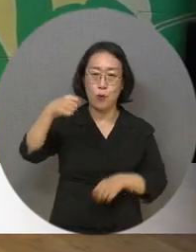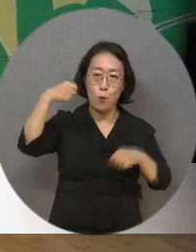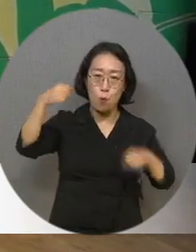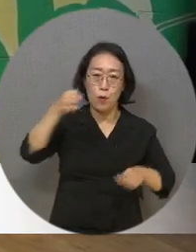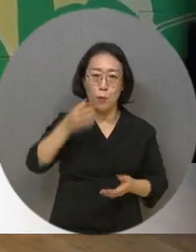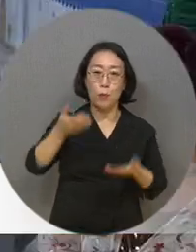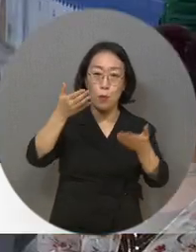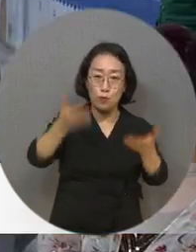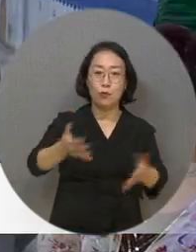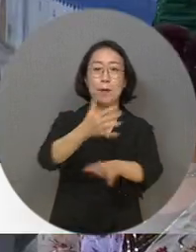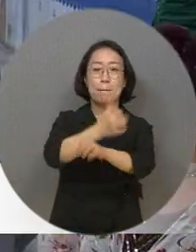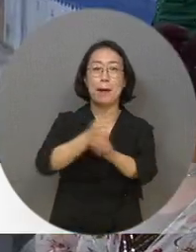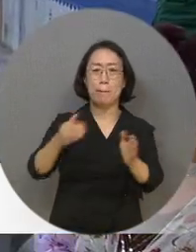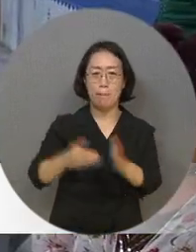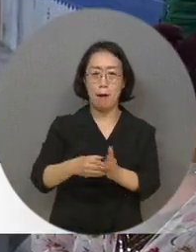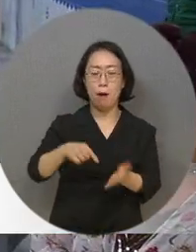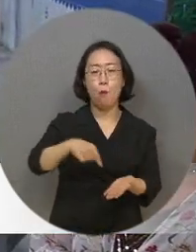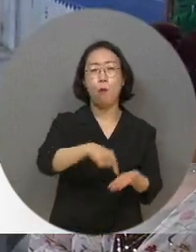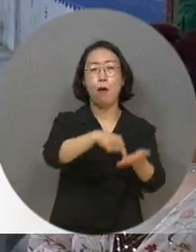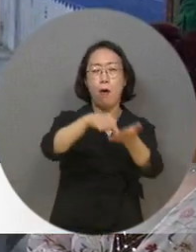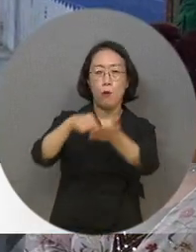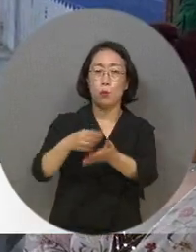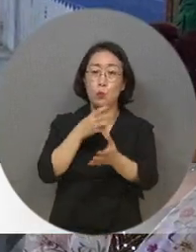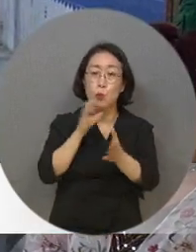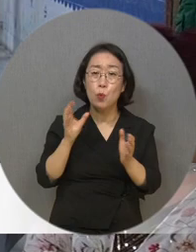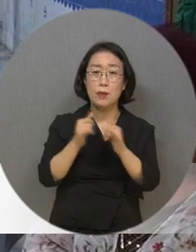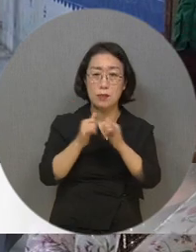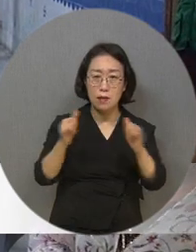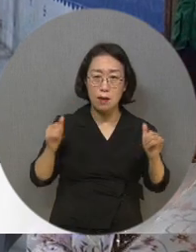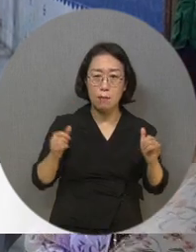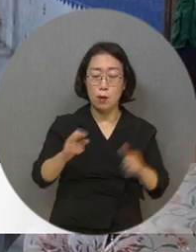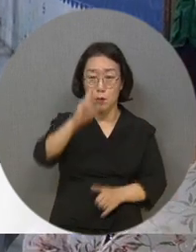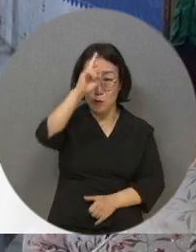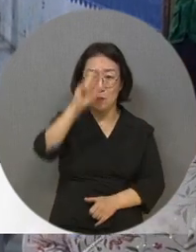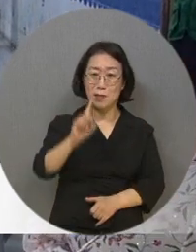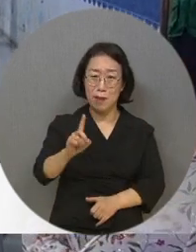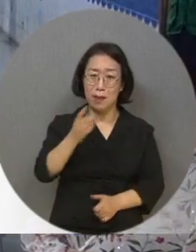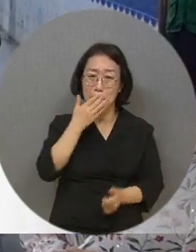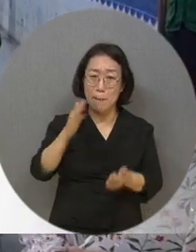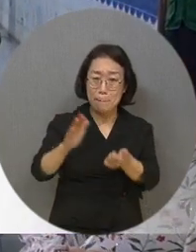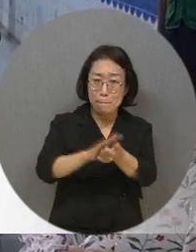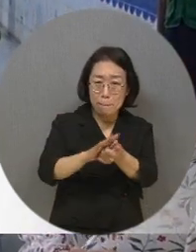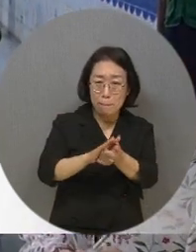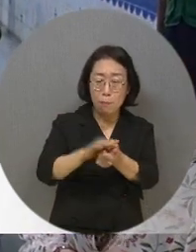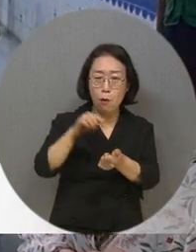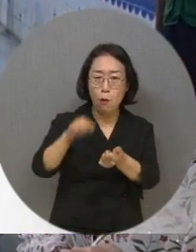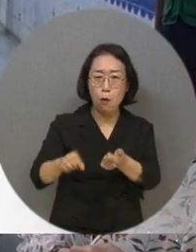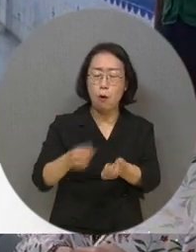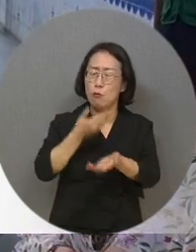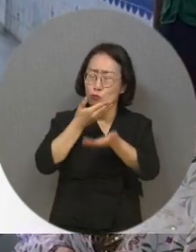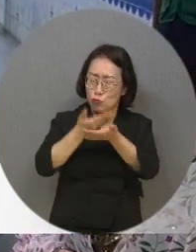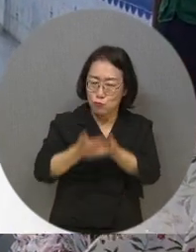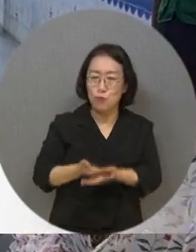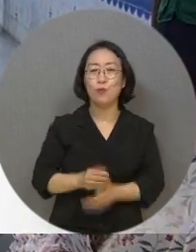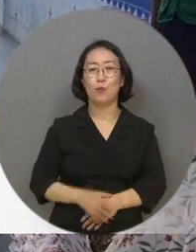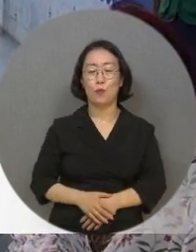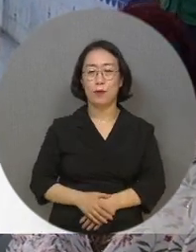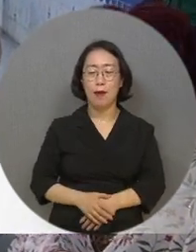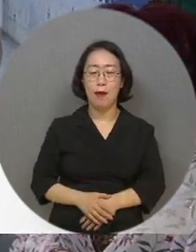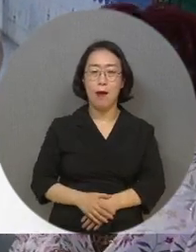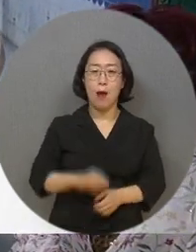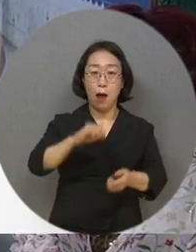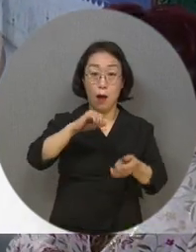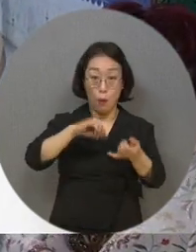것으로 협약하였습니다. 외로운 독거노인들에게 있어서 한 끼의 점심 식사는 지역 어르신들에게 소중함으로 한